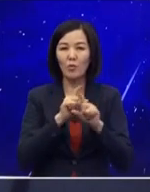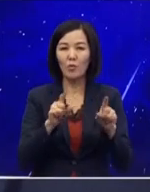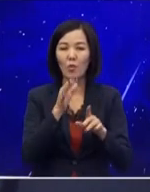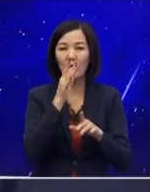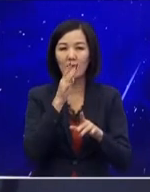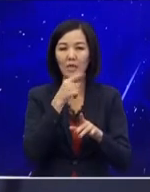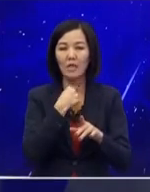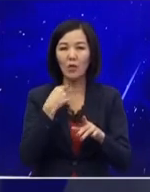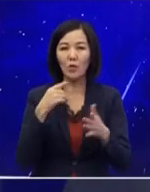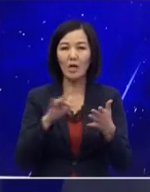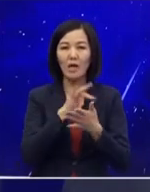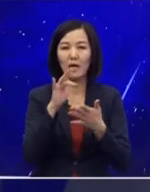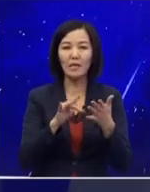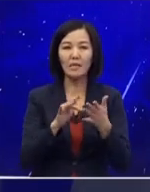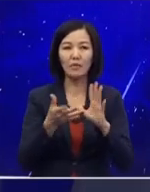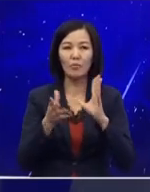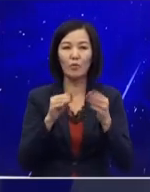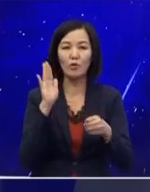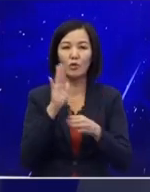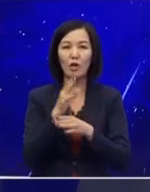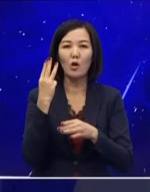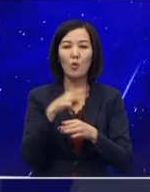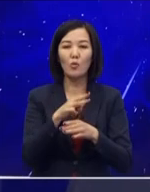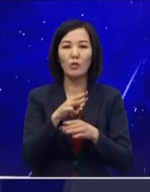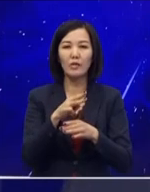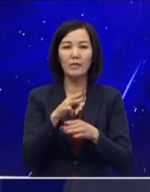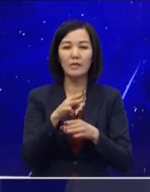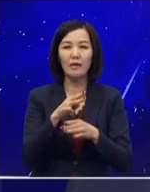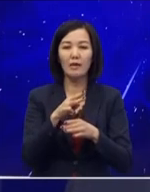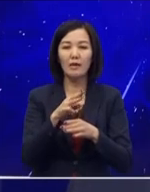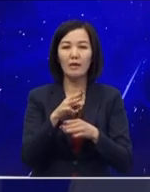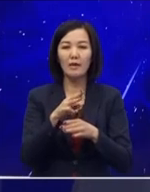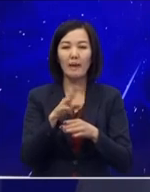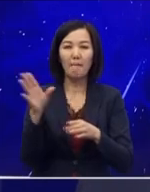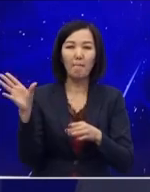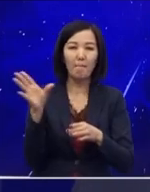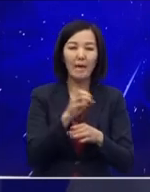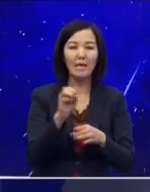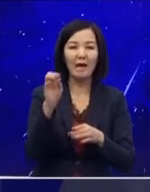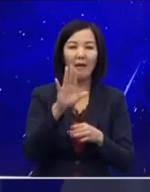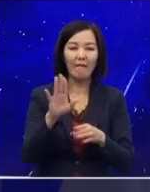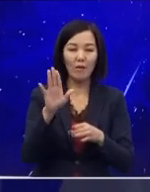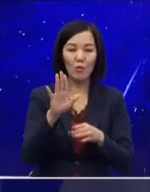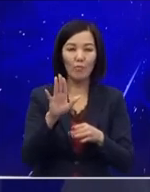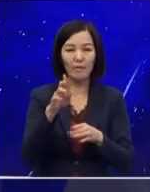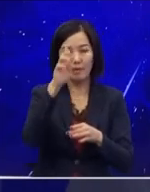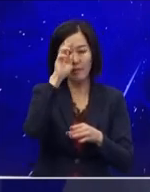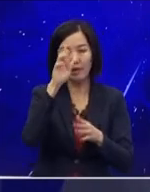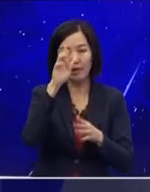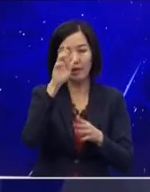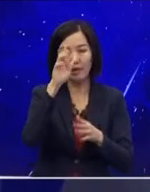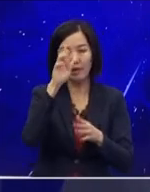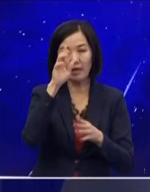Талдықорған қаласының қаулысында 30 адамнан көп болмау керек. Барлық мына Европа елдерінде және бізге мына